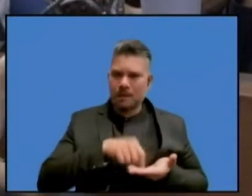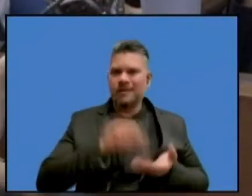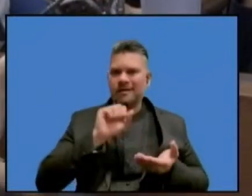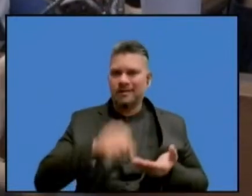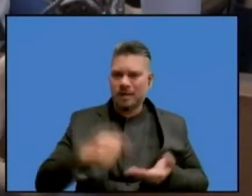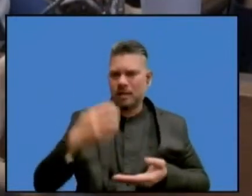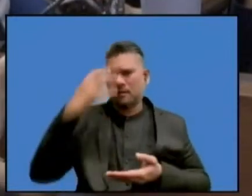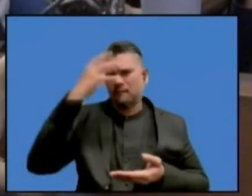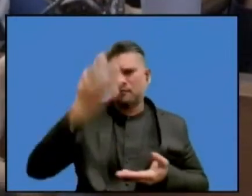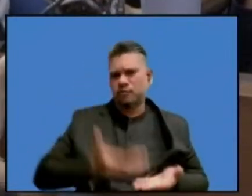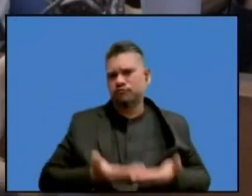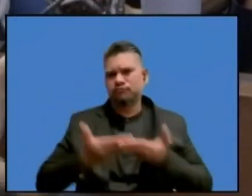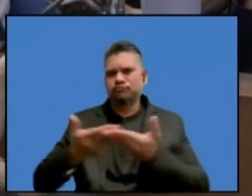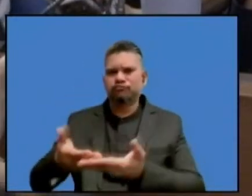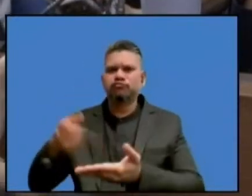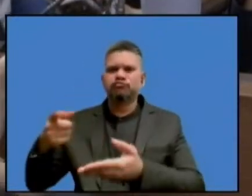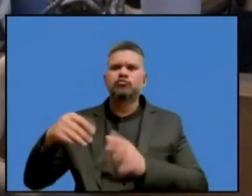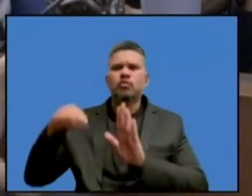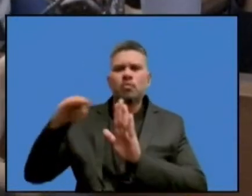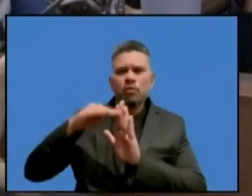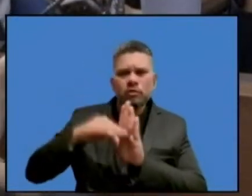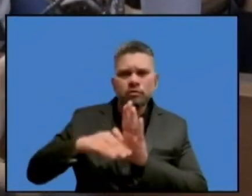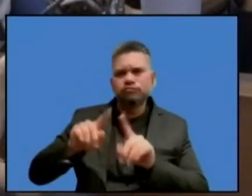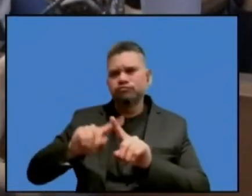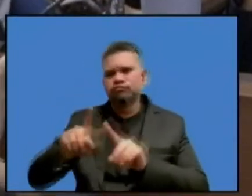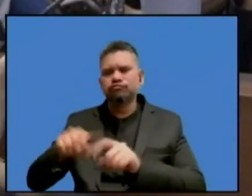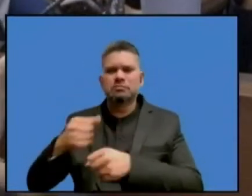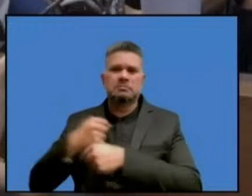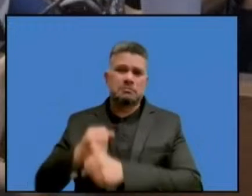Чтобы GSM был действительно эффективным, мы должны